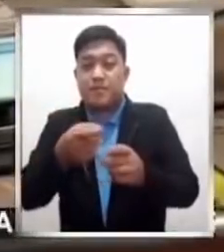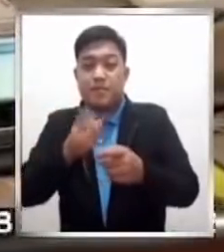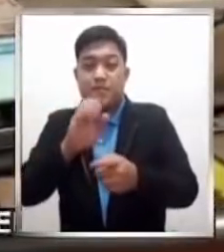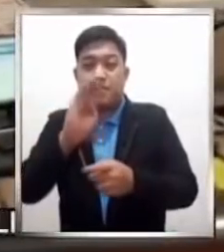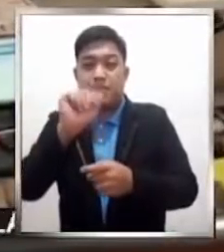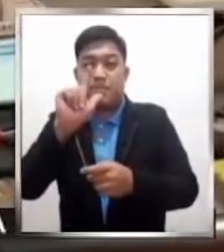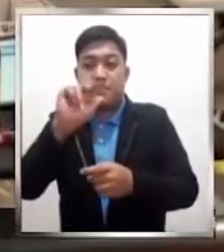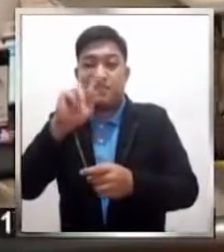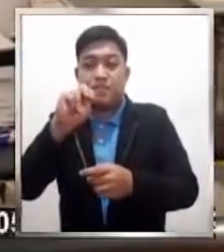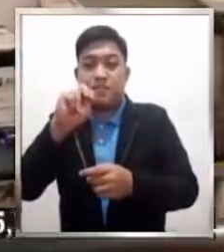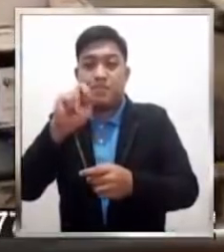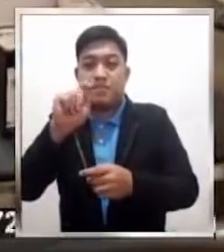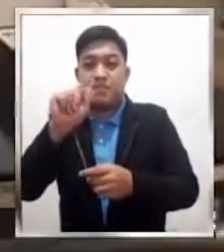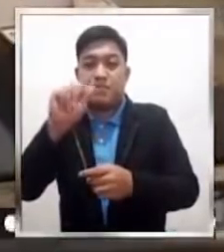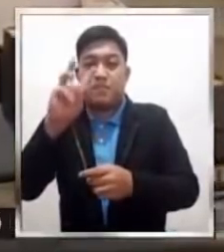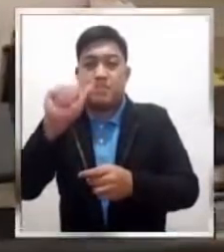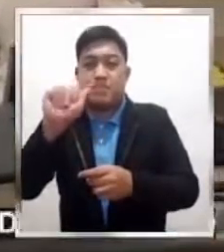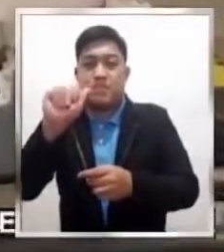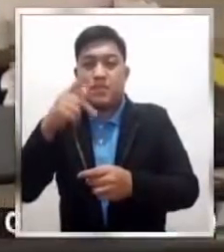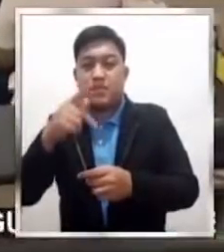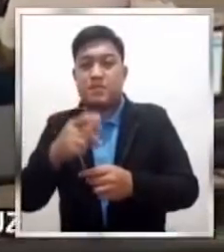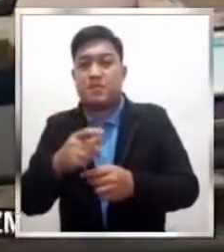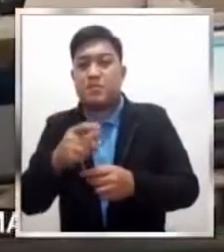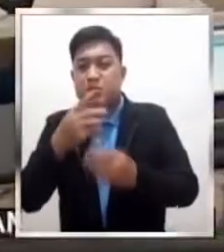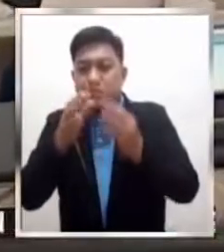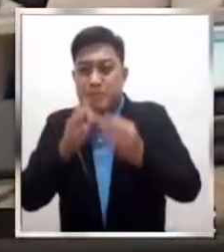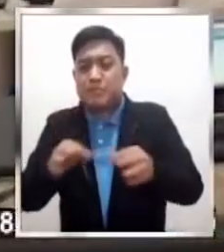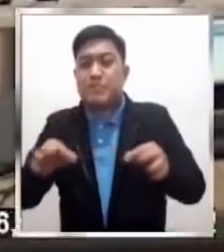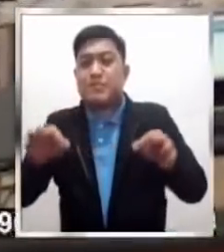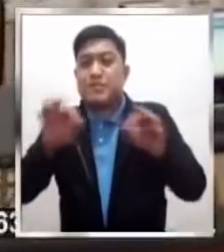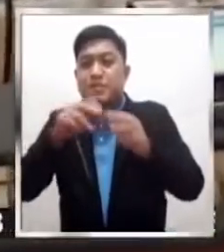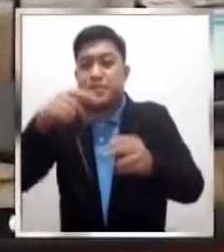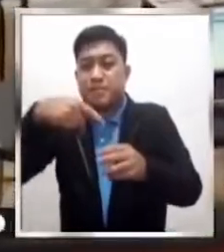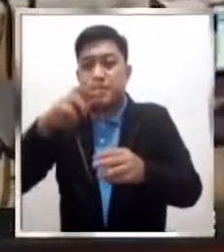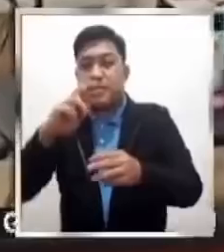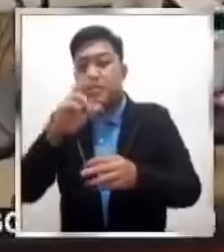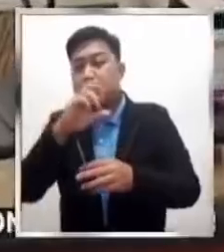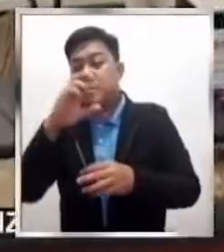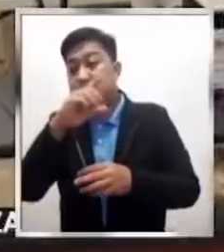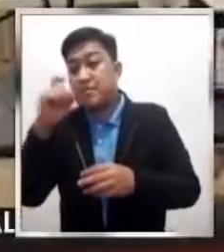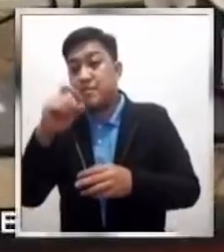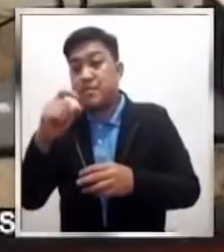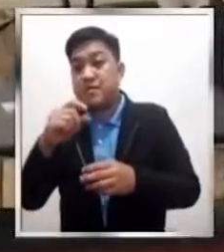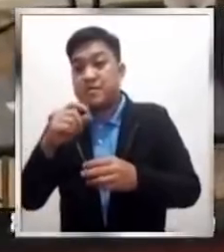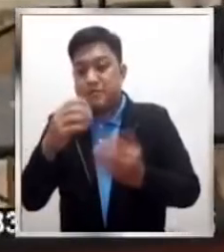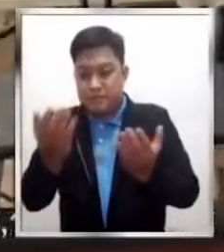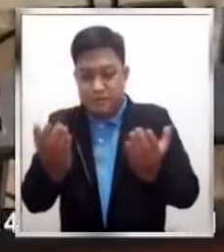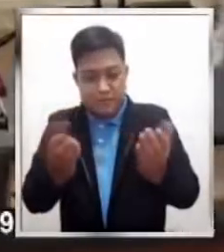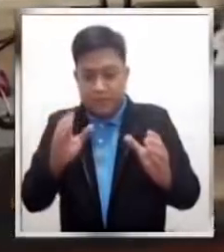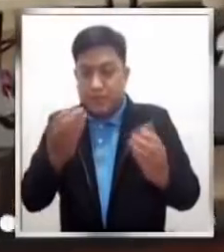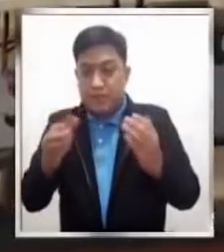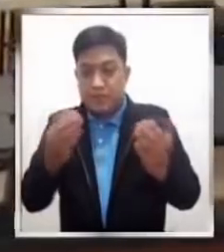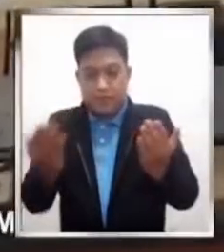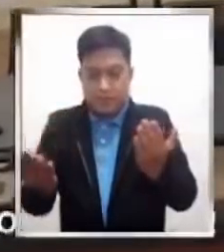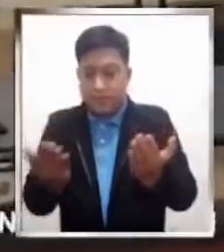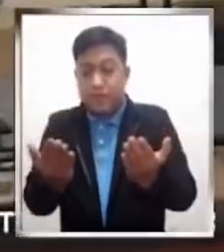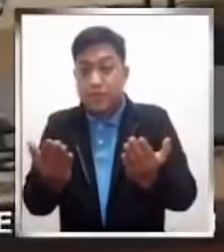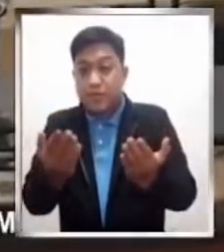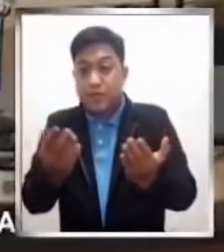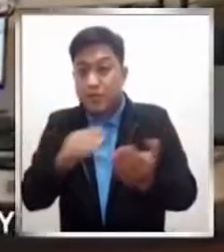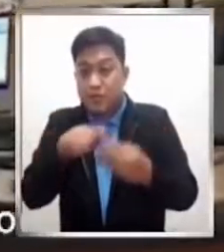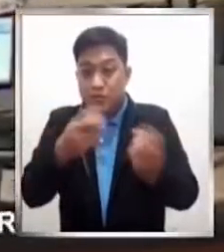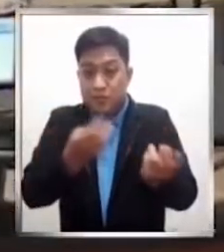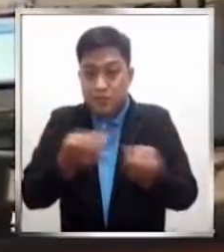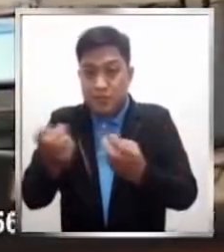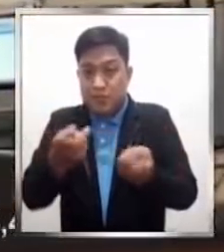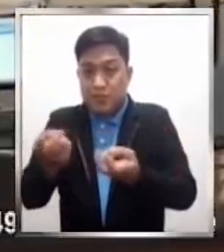PPCRV, mahalaga ang mga ER dahil ito ang ibabangga o ikukumpara sa mga na-transmit o naipadalang mga numero para